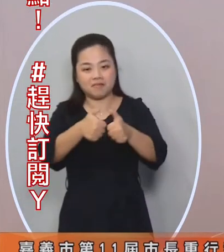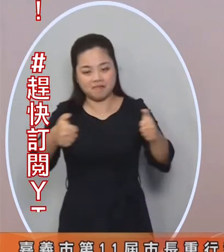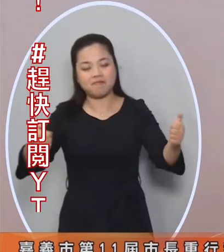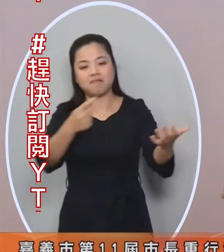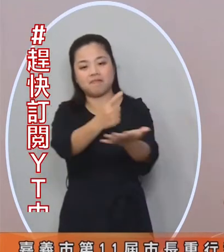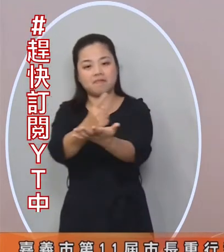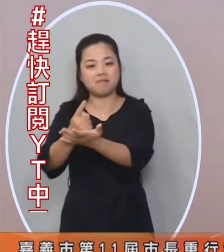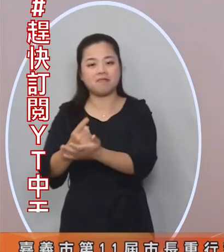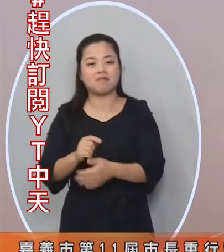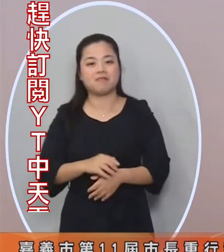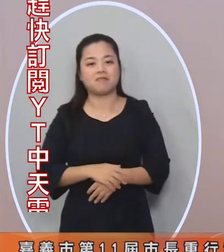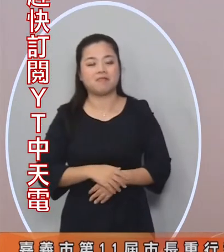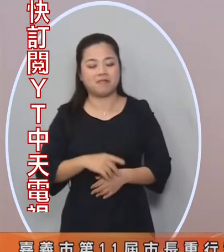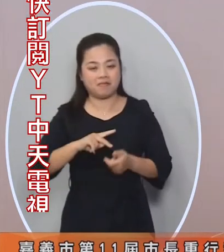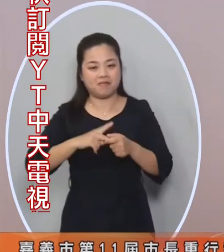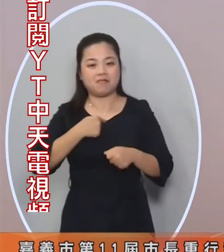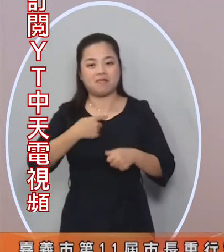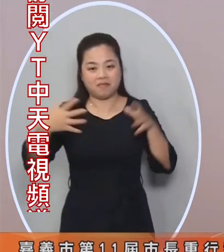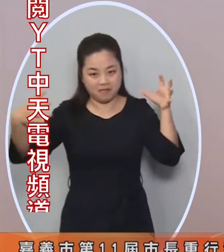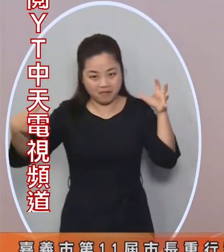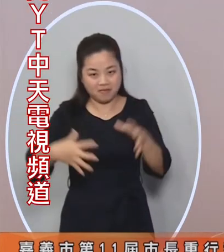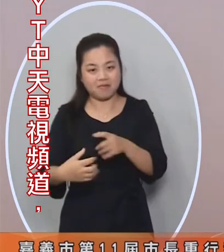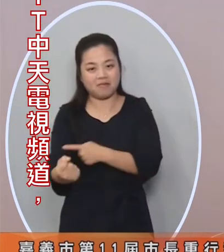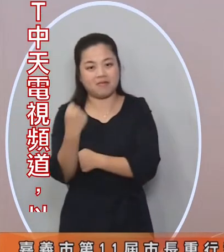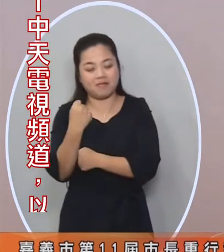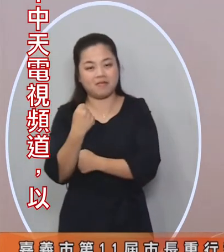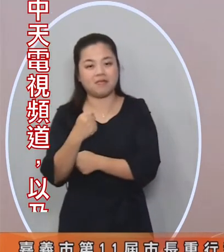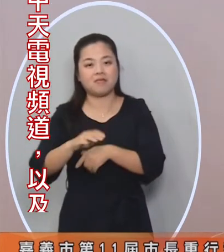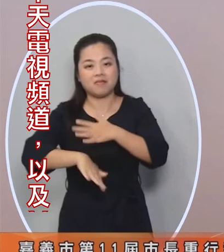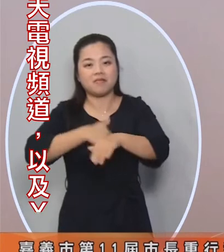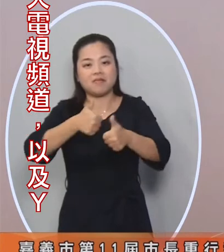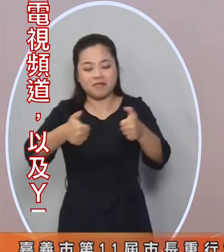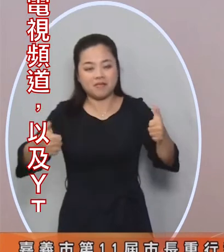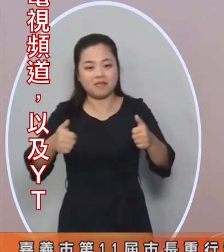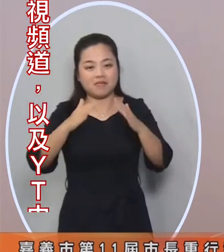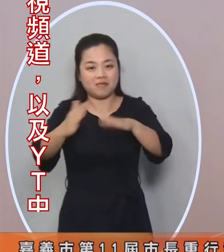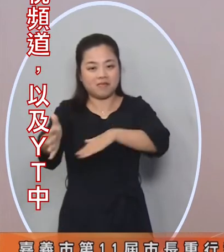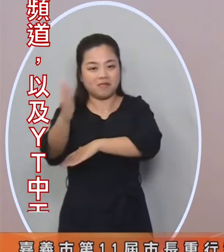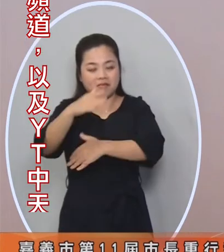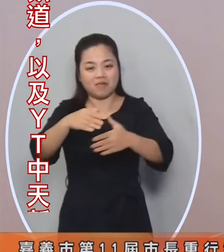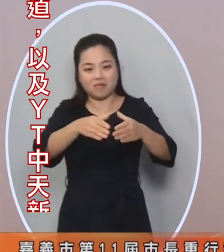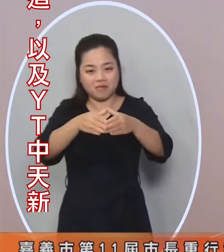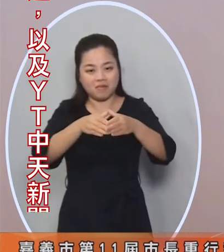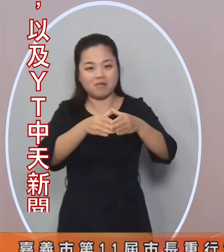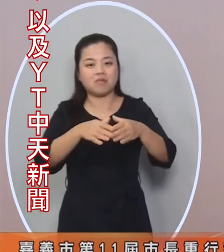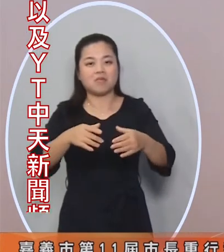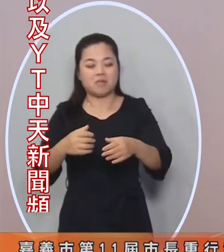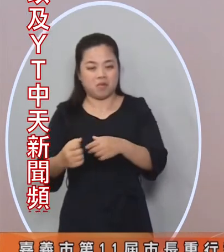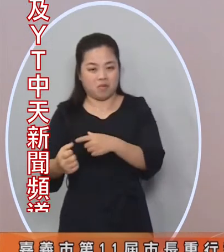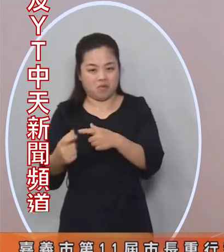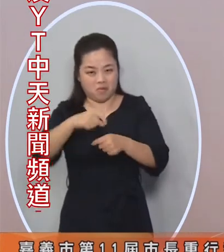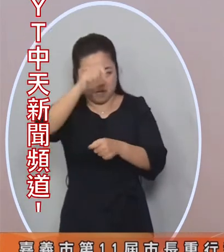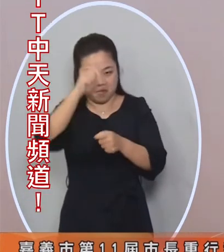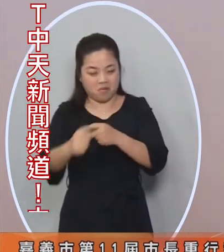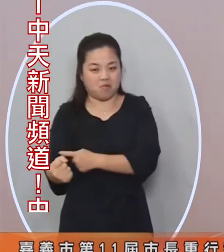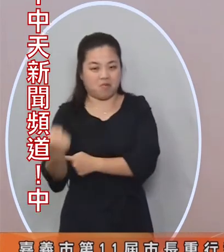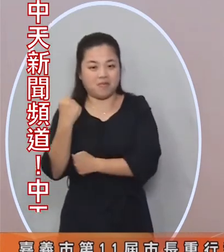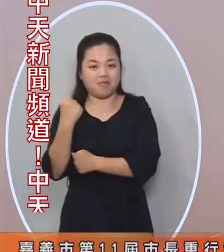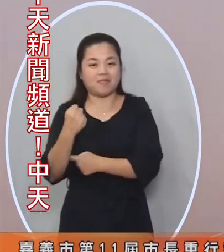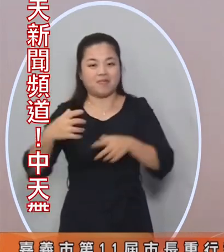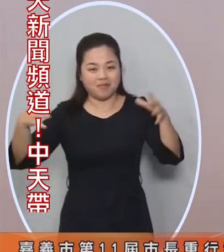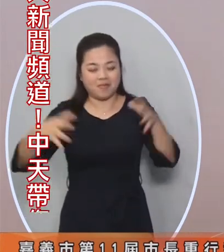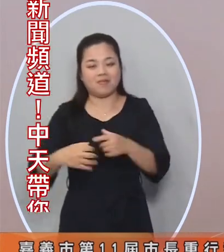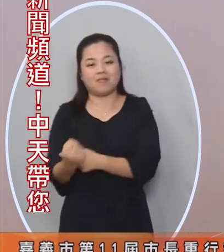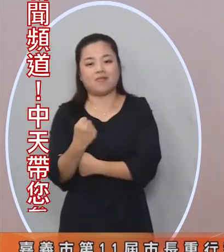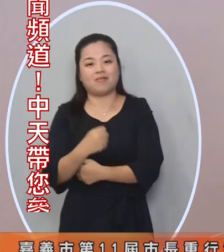们的乡亲和民会，我们大家做伙打拼，更感谢我们市府团队永远是卯足劲跟着乡亲一